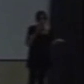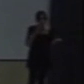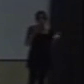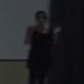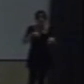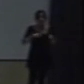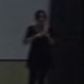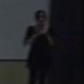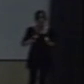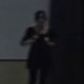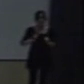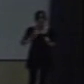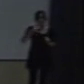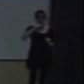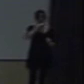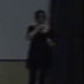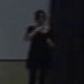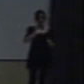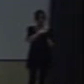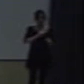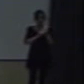del mitjà i potser estem perdent una miqueta